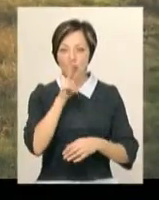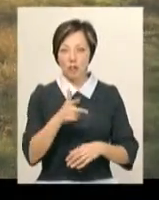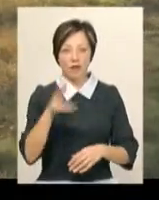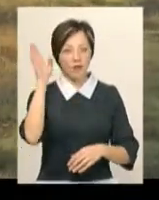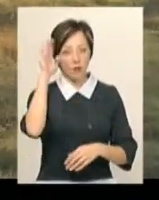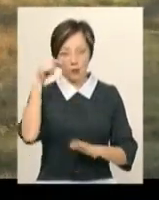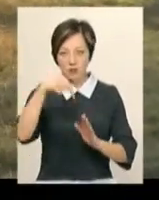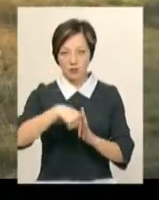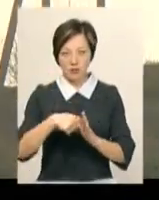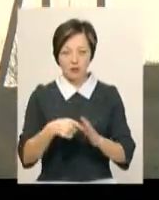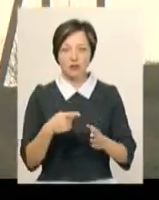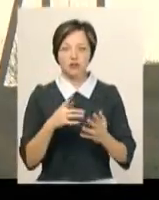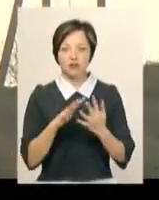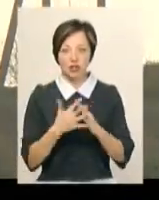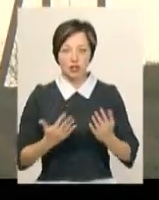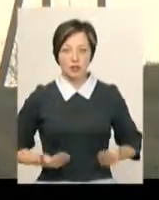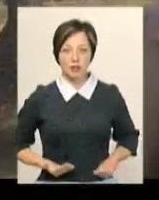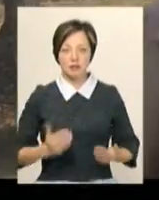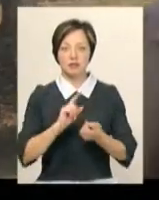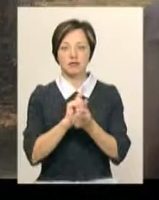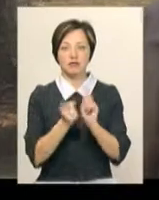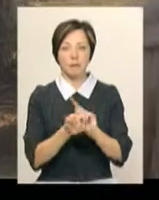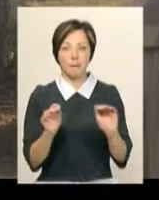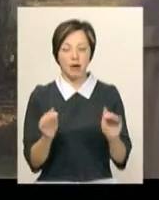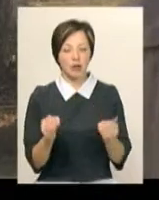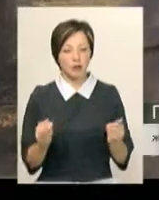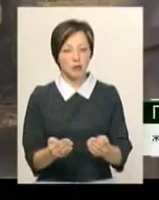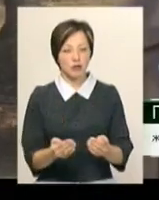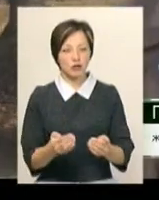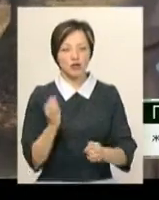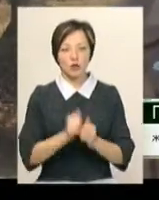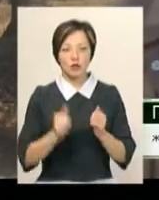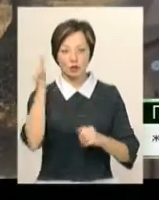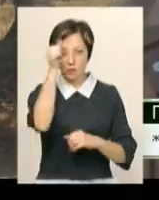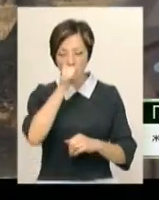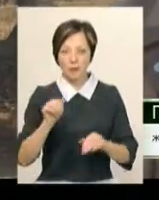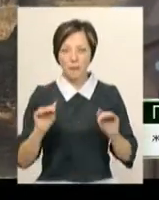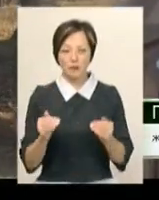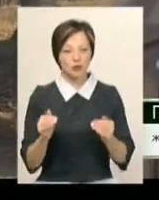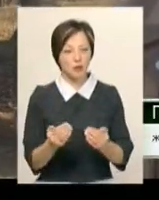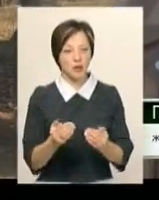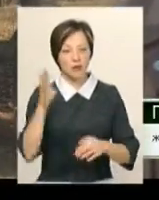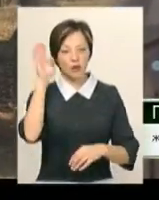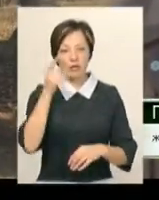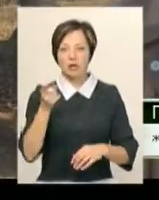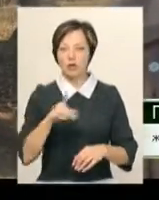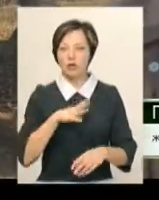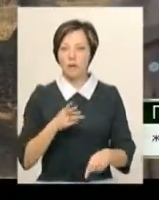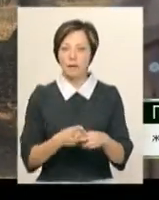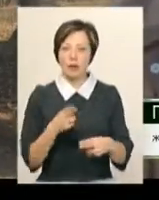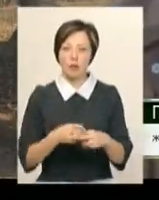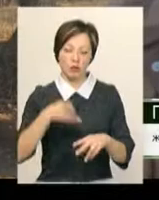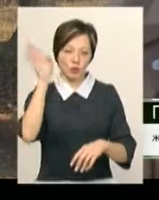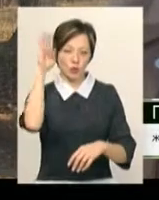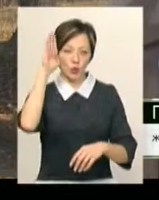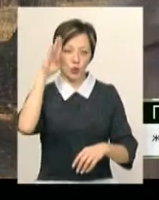якими користуються жителі села Юхимівці, стає менше. З кожним роком води все стає в криницях менше і менше. І навіть були перебої з